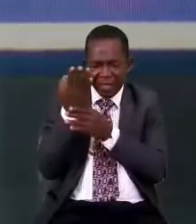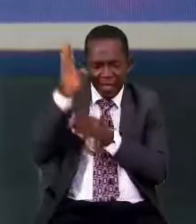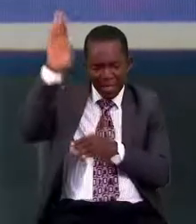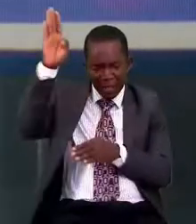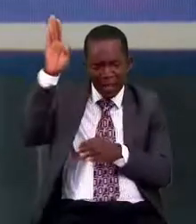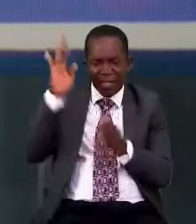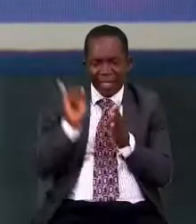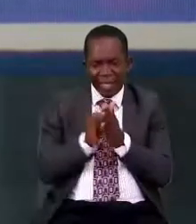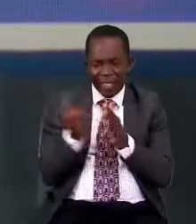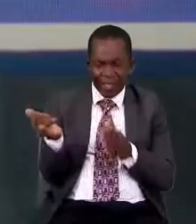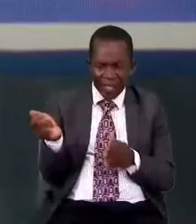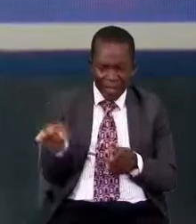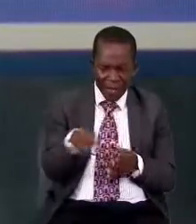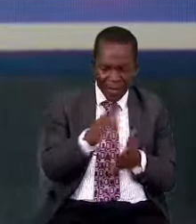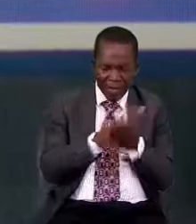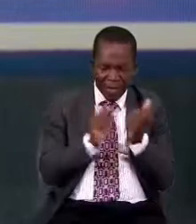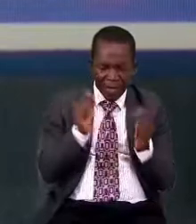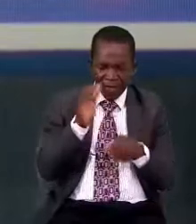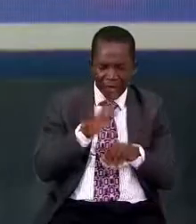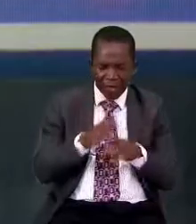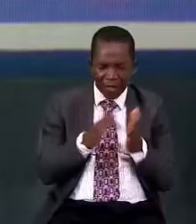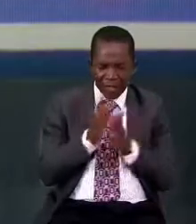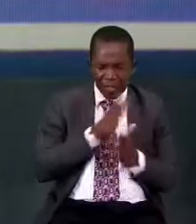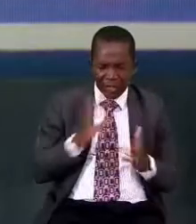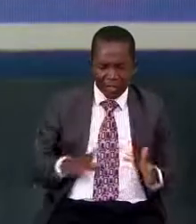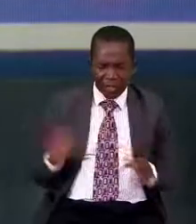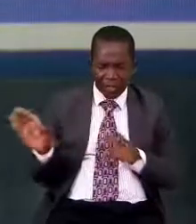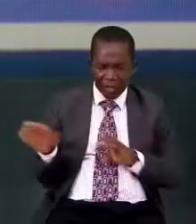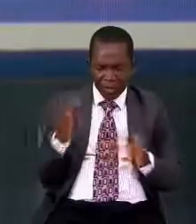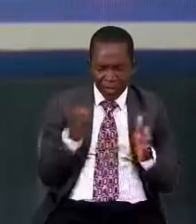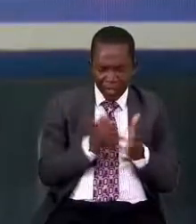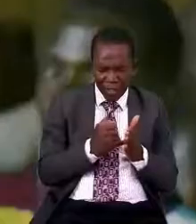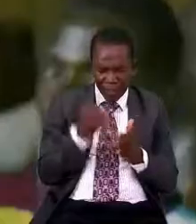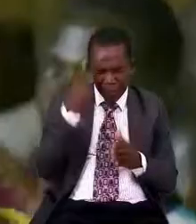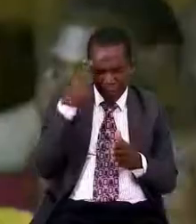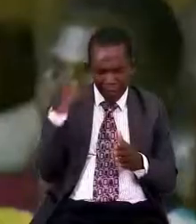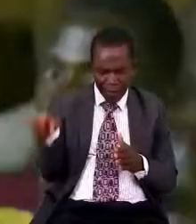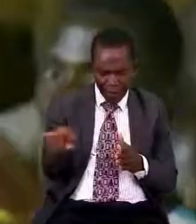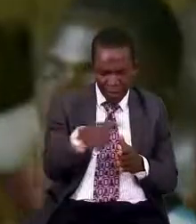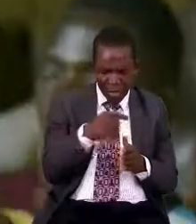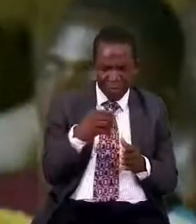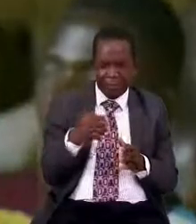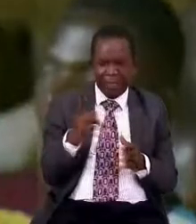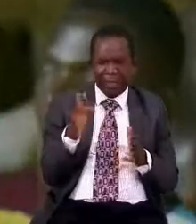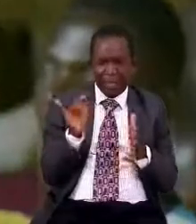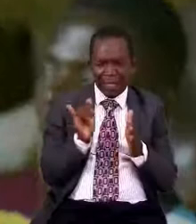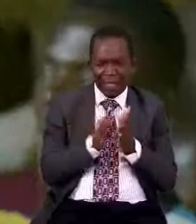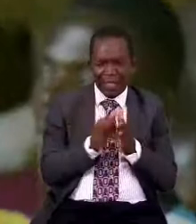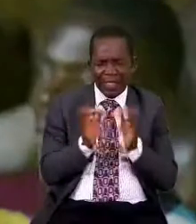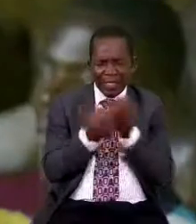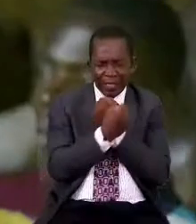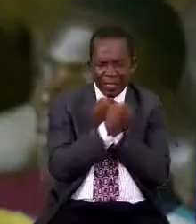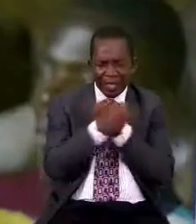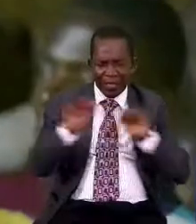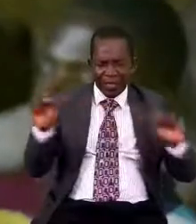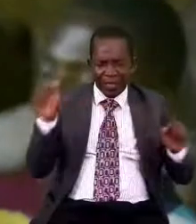ce salut dans leur cœur, dans leur vie, maintenant, au nom de Jésus-Christ.